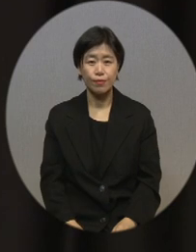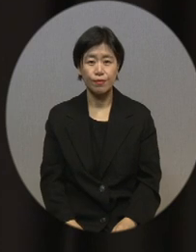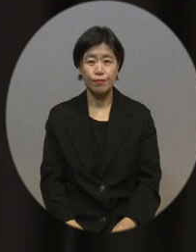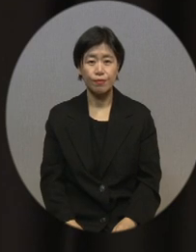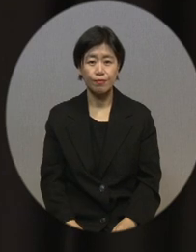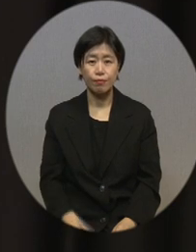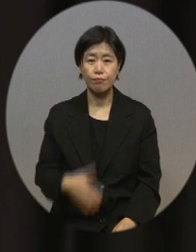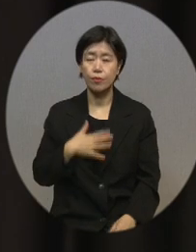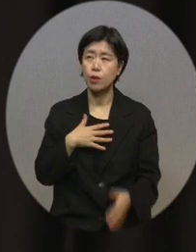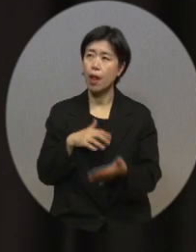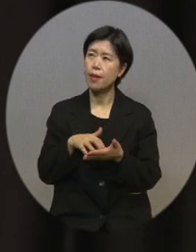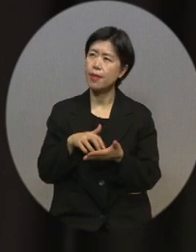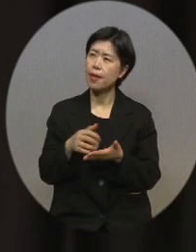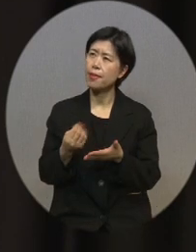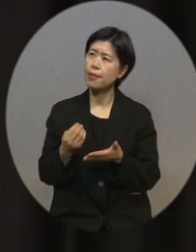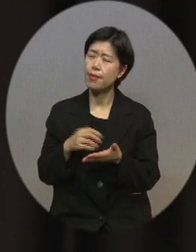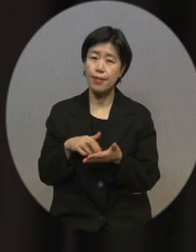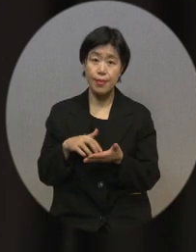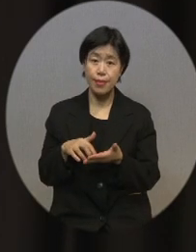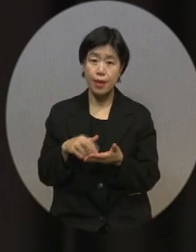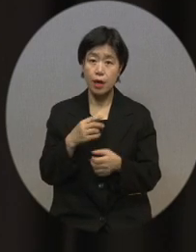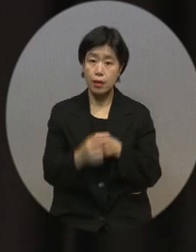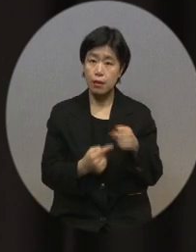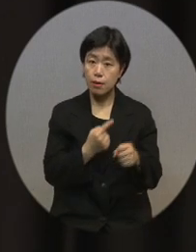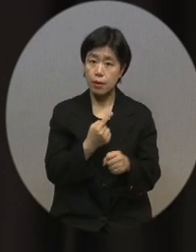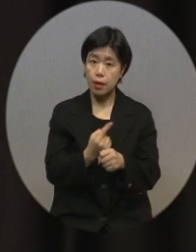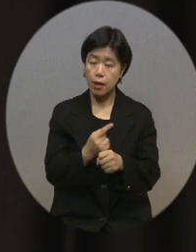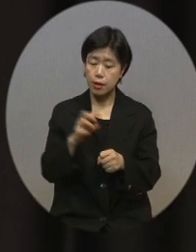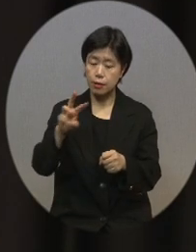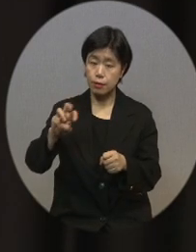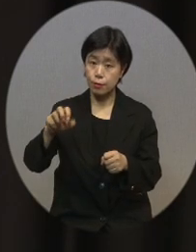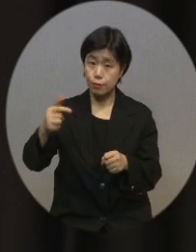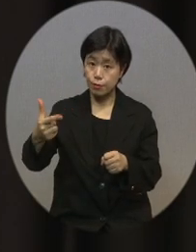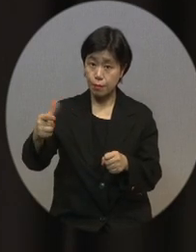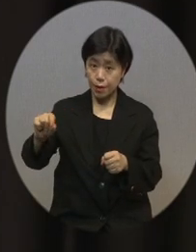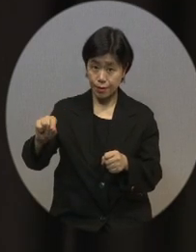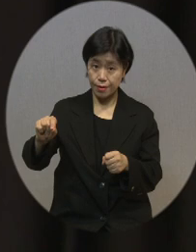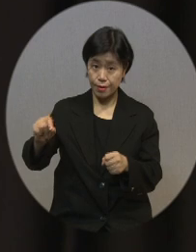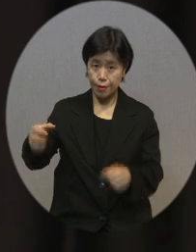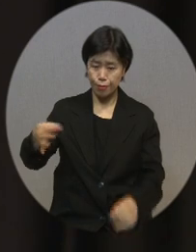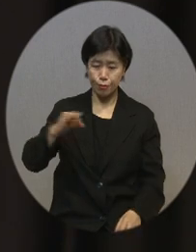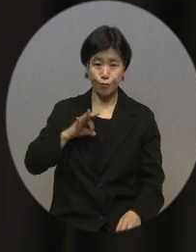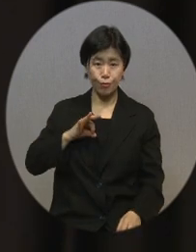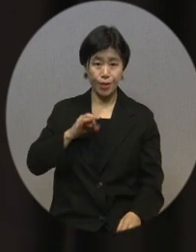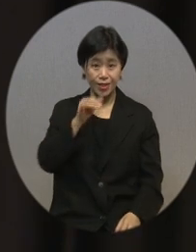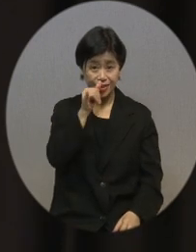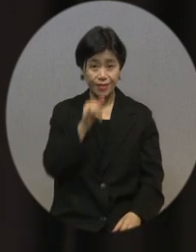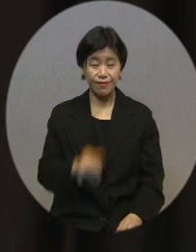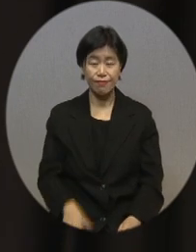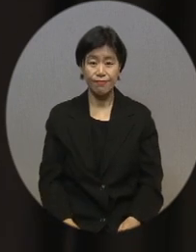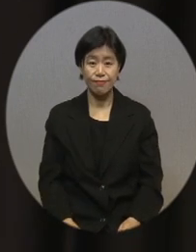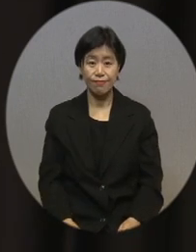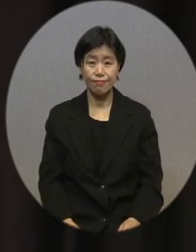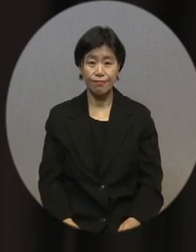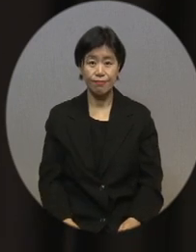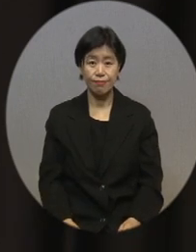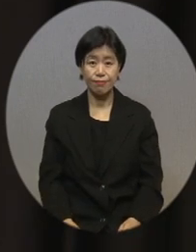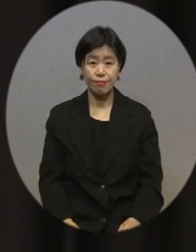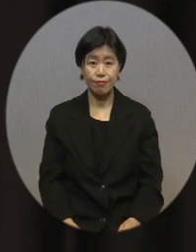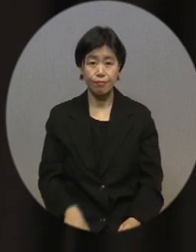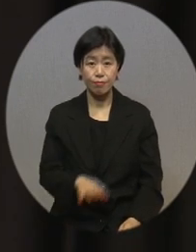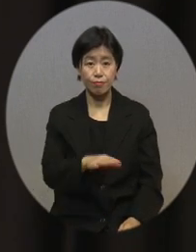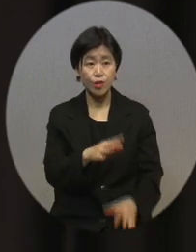제가 계산해 보니까 1년에 한 36만 원이 네. 개인 지급이 되는데. 네, 네. 그